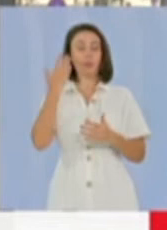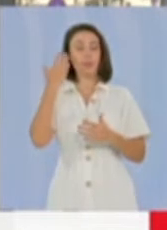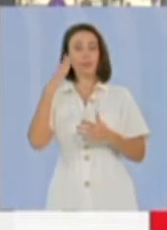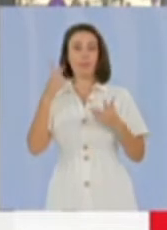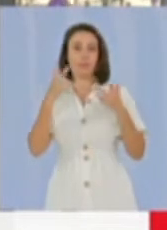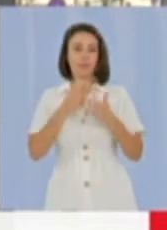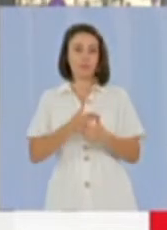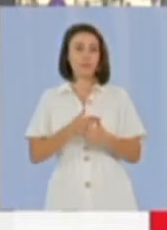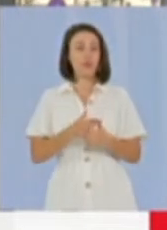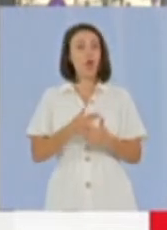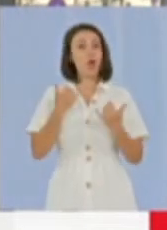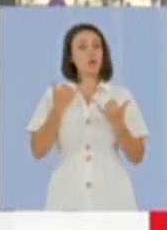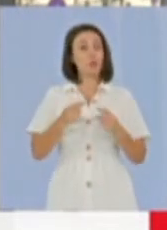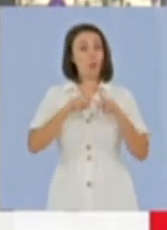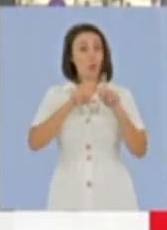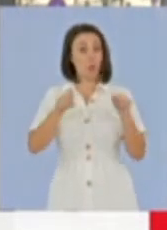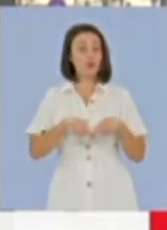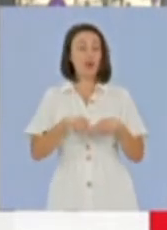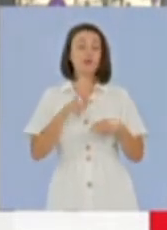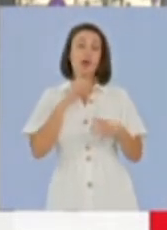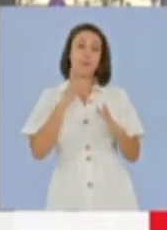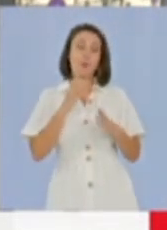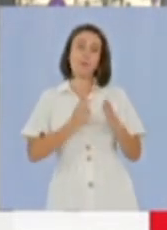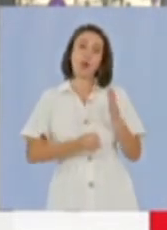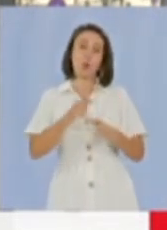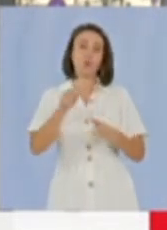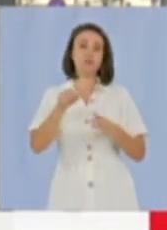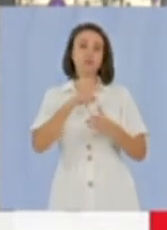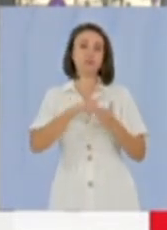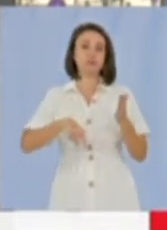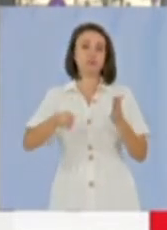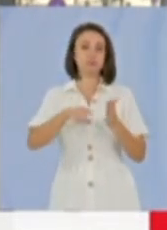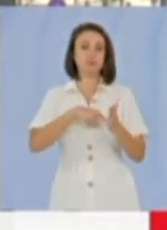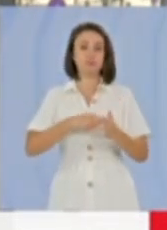încheia. Actualul contract este aproape de o nouă reziliere.